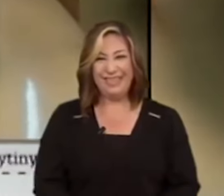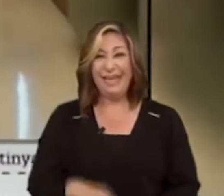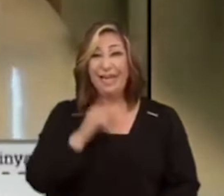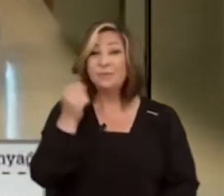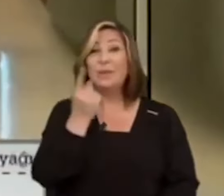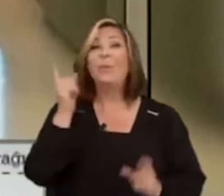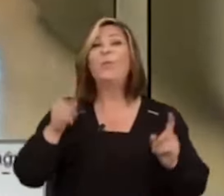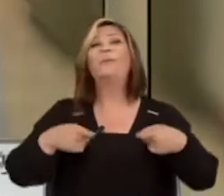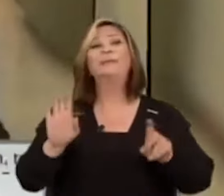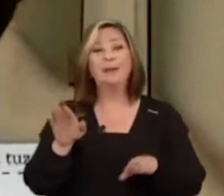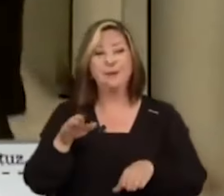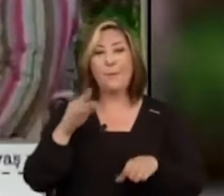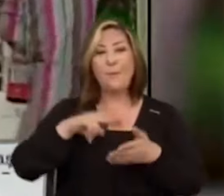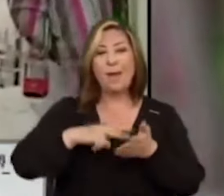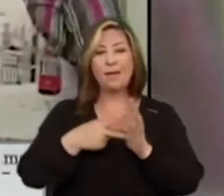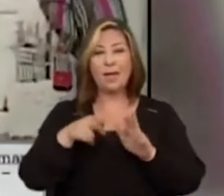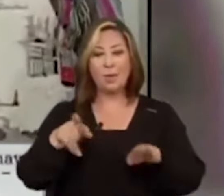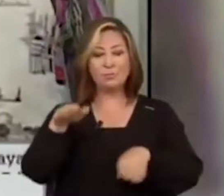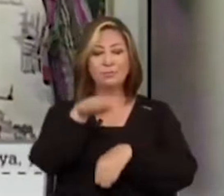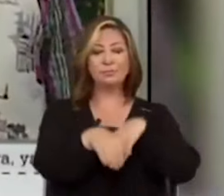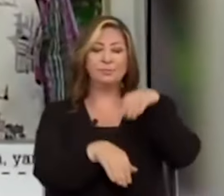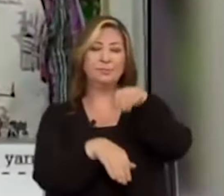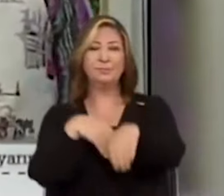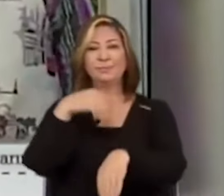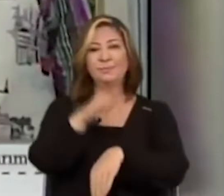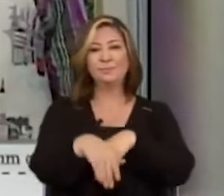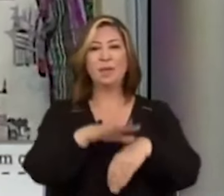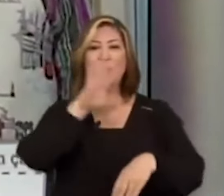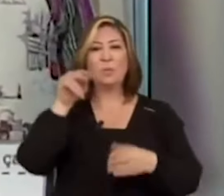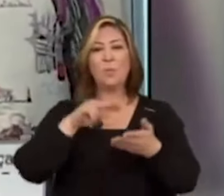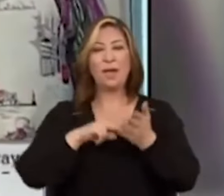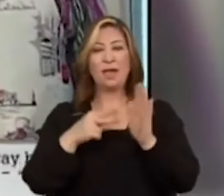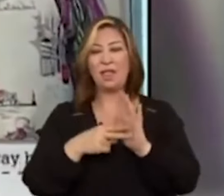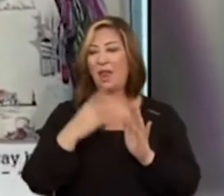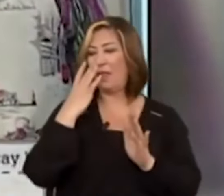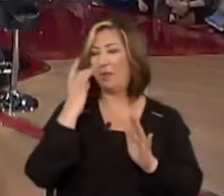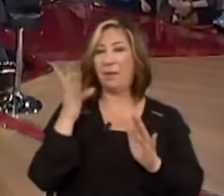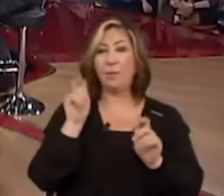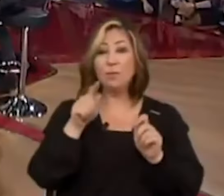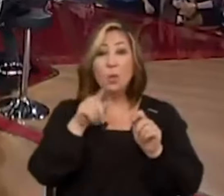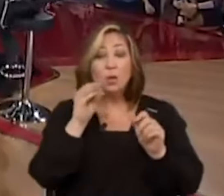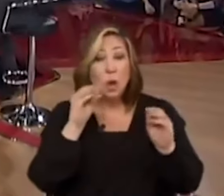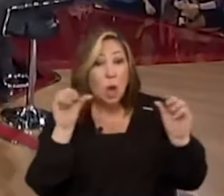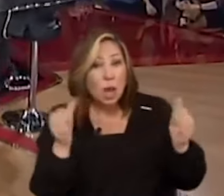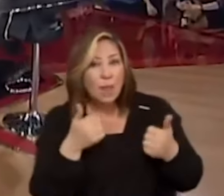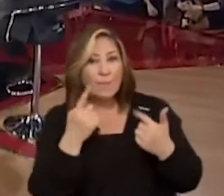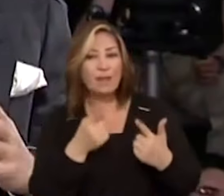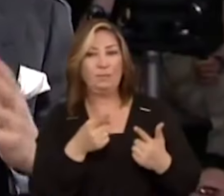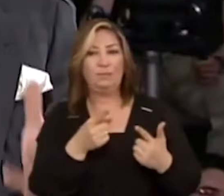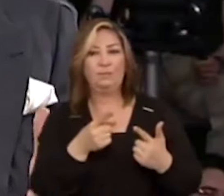Hiçbir şey bulamasan catwalk yapıyor, magazin Türkçesiyle değme mankenlere taş çıkartıyor. Şimdi bu çok önemli bir şey.